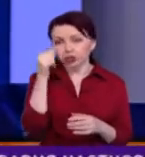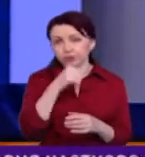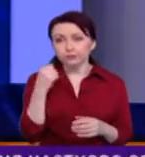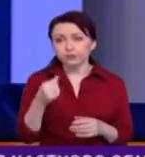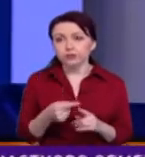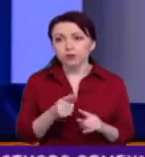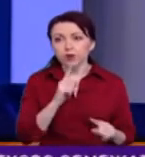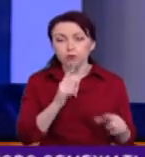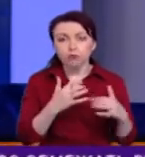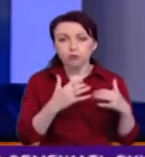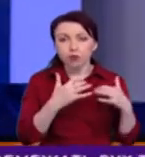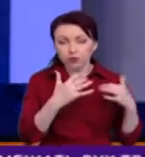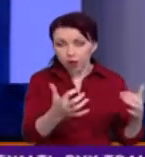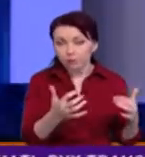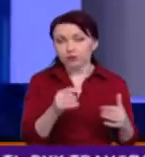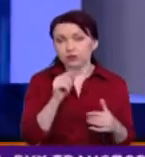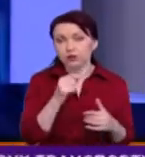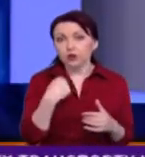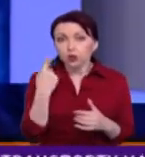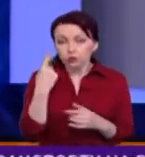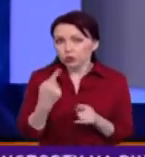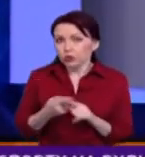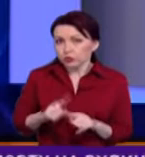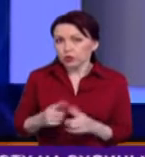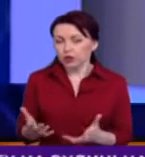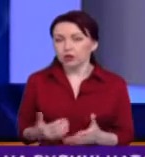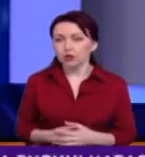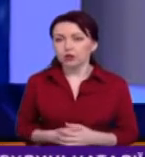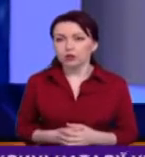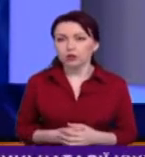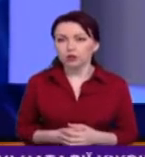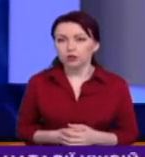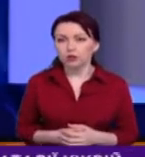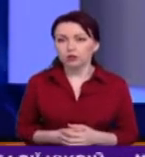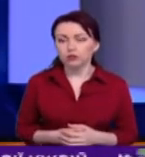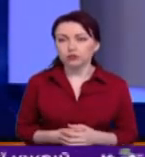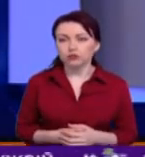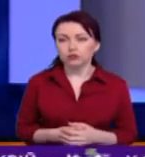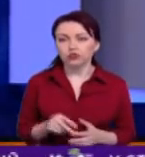я не особливо думаю про такі речі, ніж про якісь там